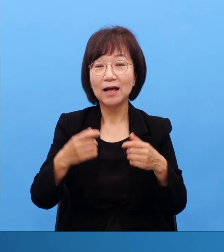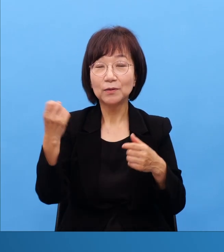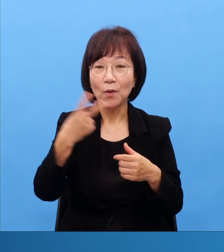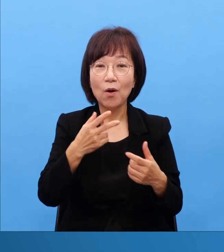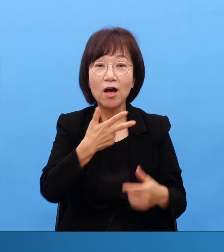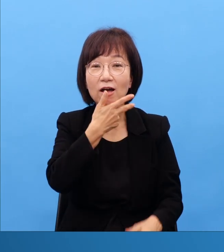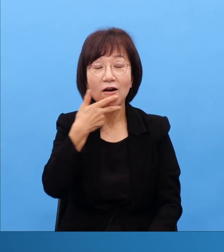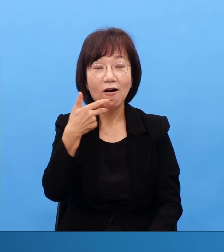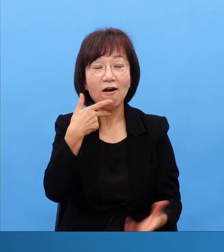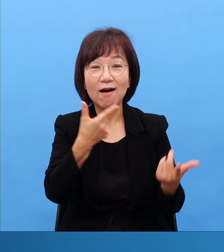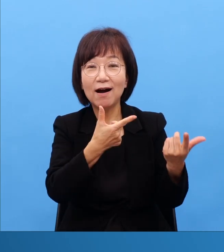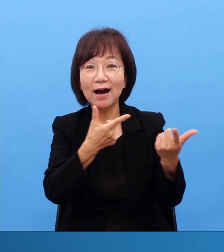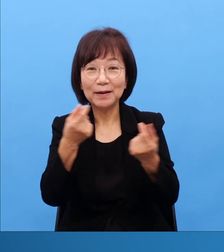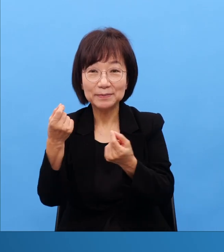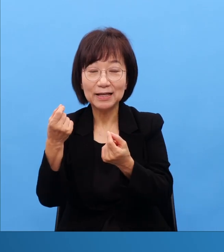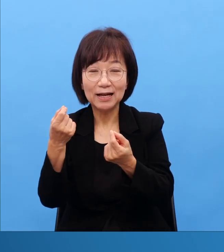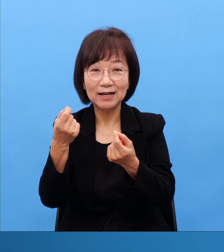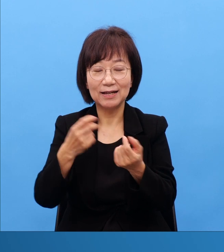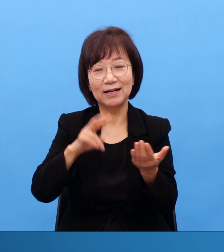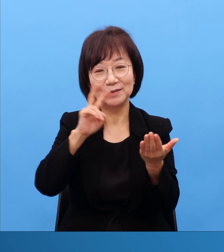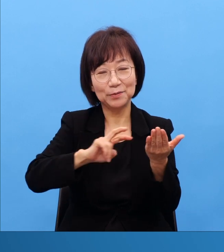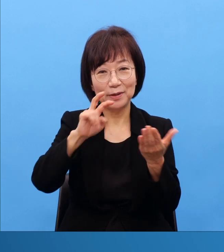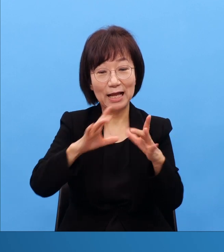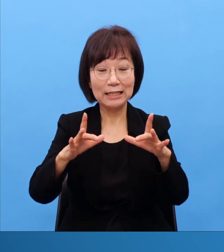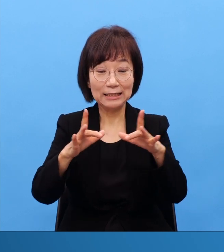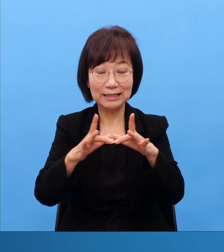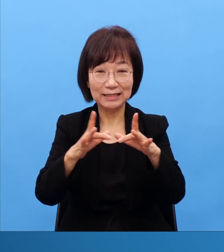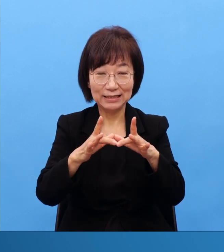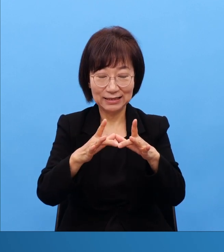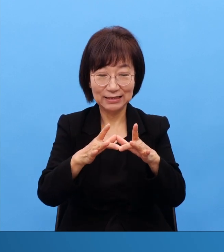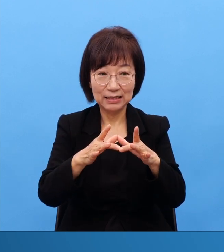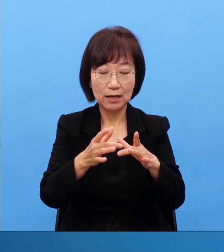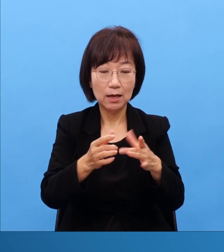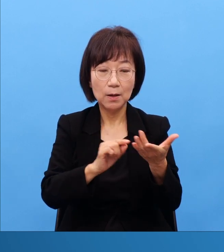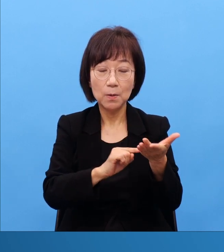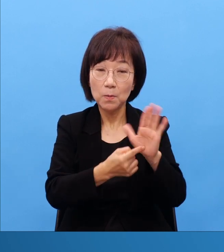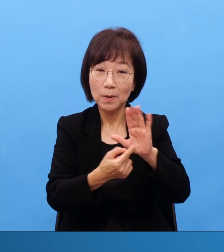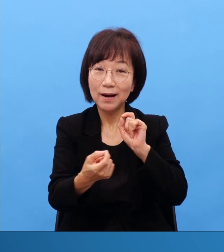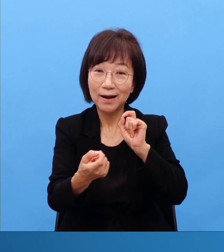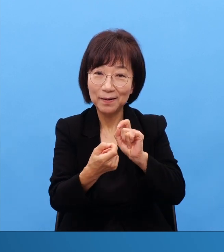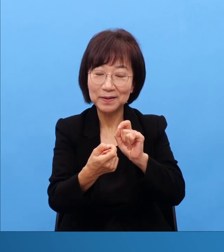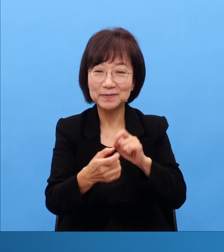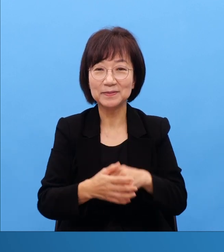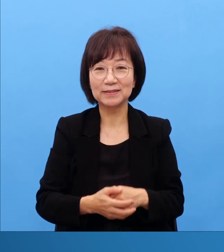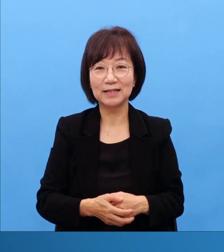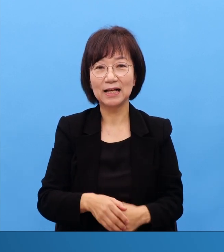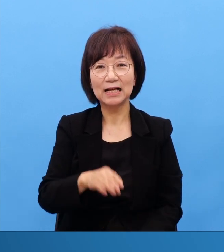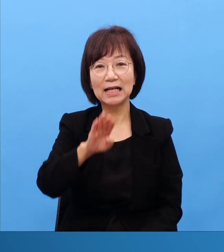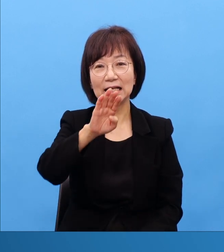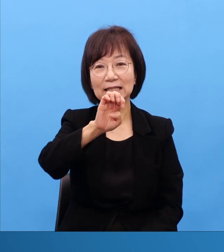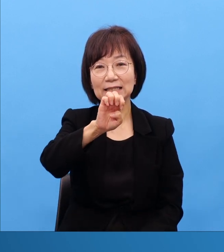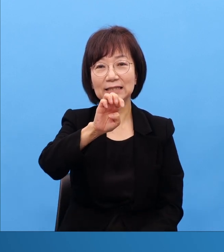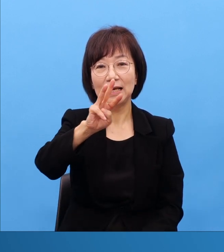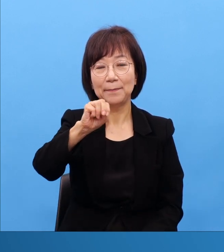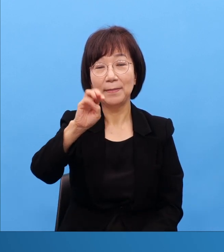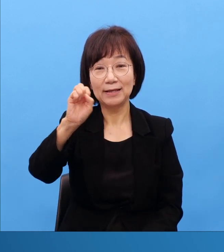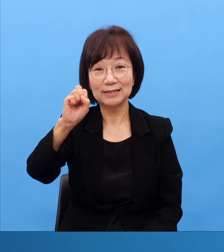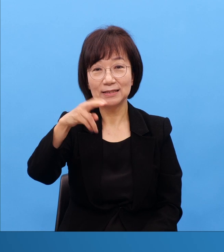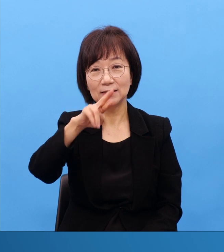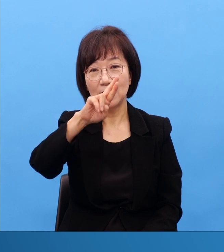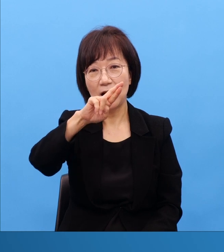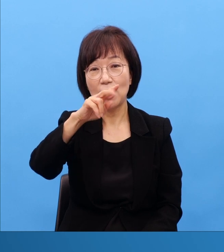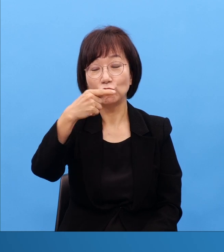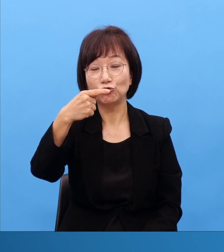버전의 음원과 CD도 곧 공개됩니다. 협회 산하 교육기관인 EMS, RGS,